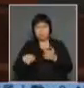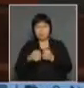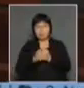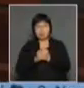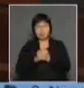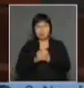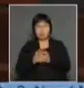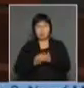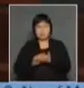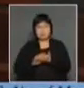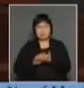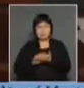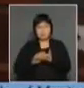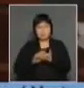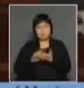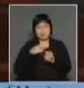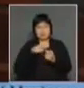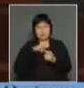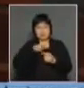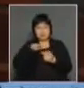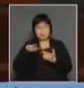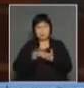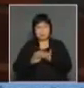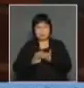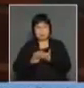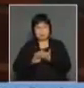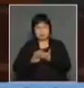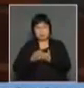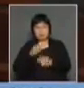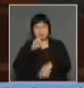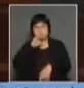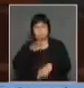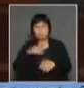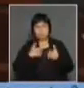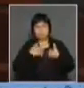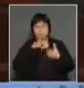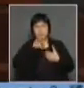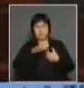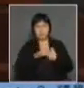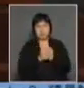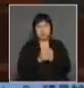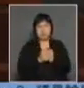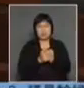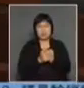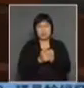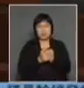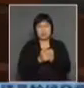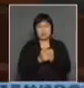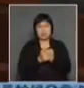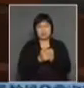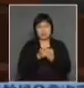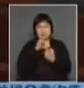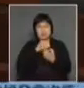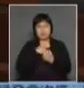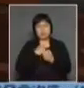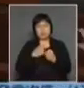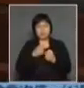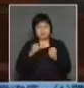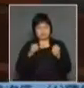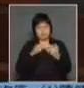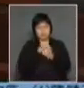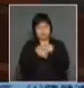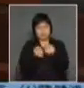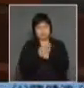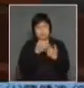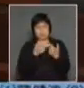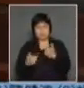底啊，我係想今日問一個緊急質詢，或者係作一個休會待續嘅辯論。不過費事令你老人